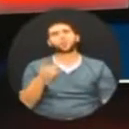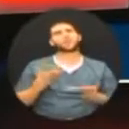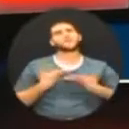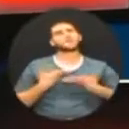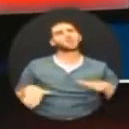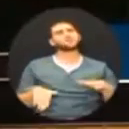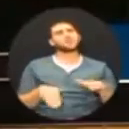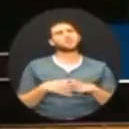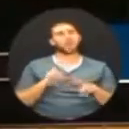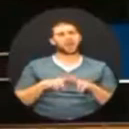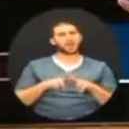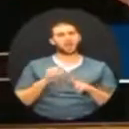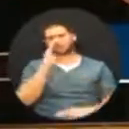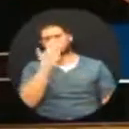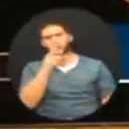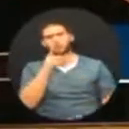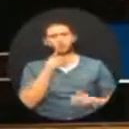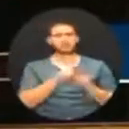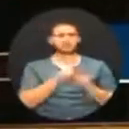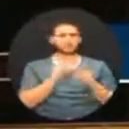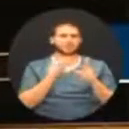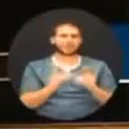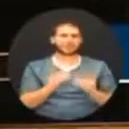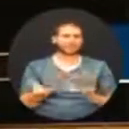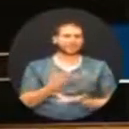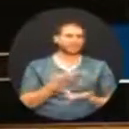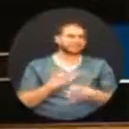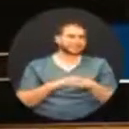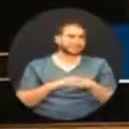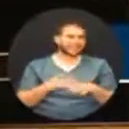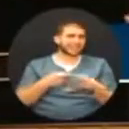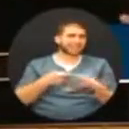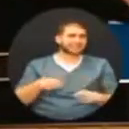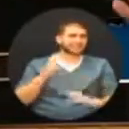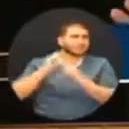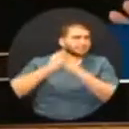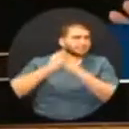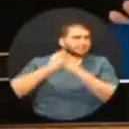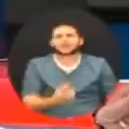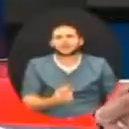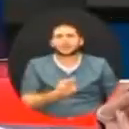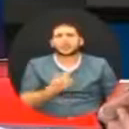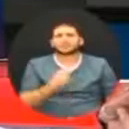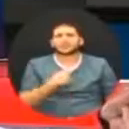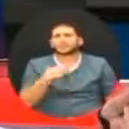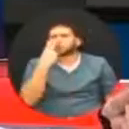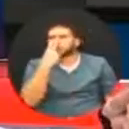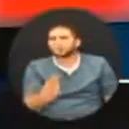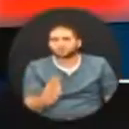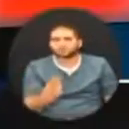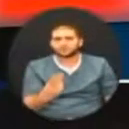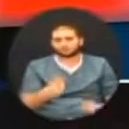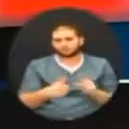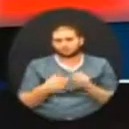השלום, ושנייה אחרי זה, כשהוא ילך בדרך כל בשר, אז רגע, כולם בונים עליו, זה הסיפור. כי אנחנו רואים שורה